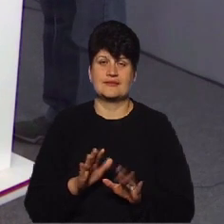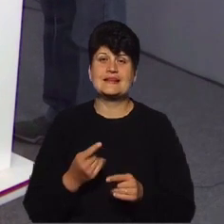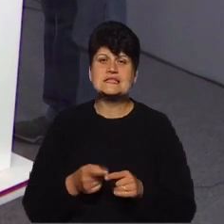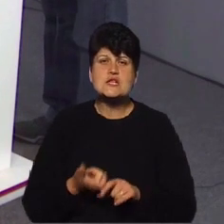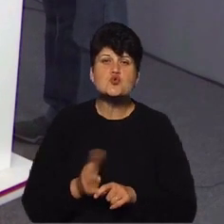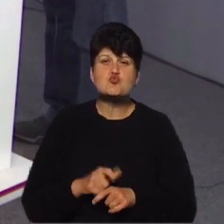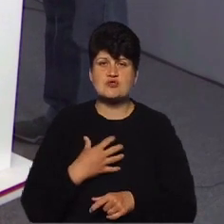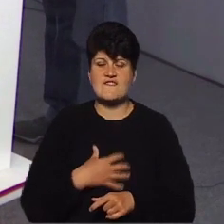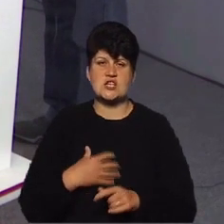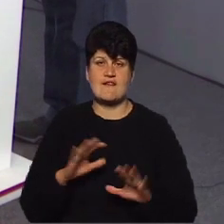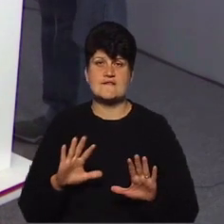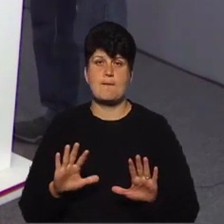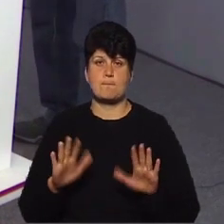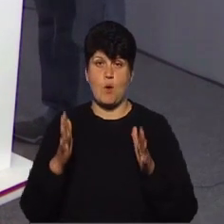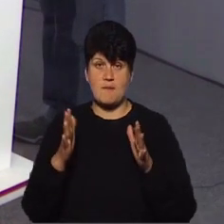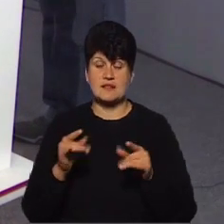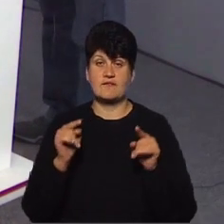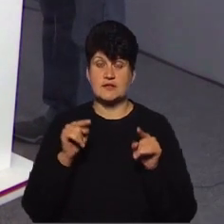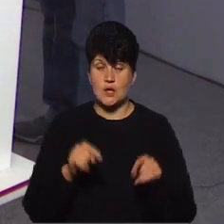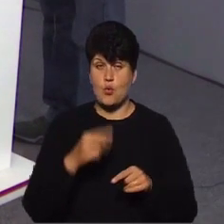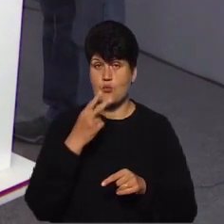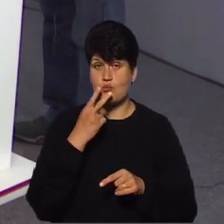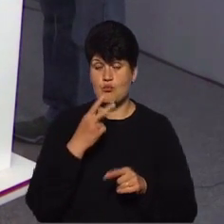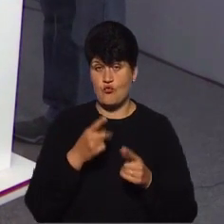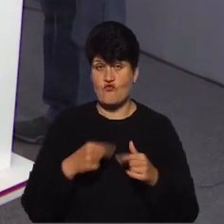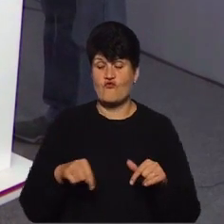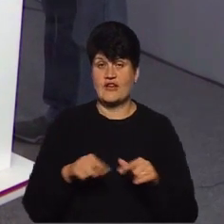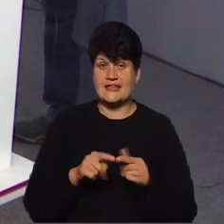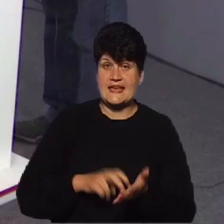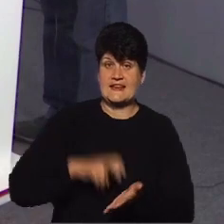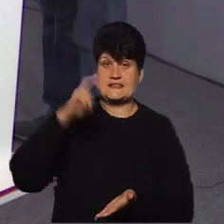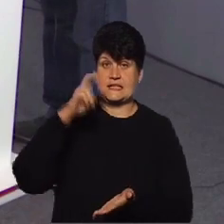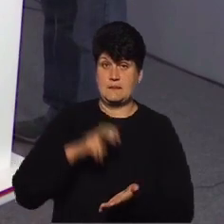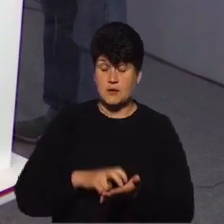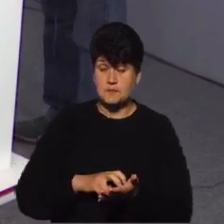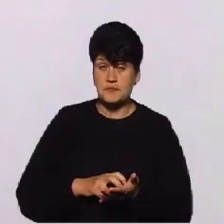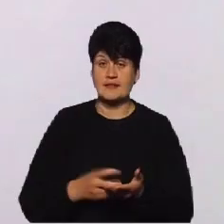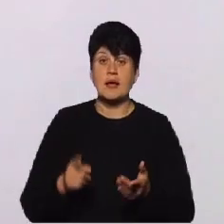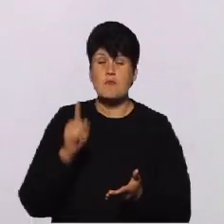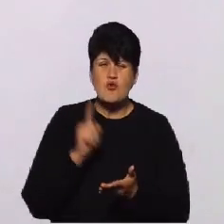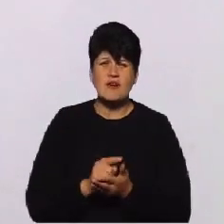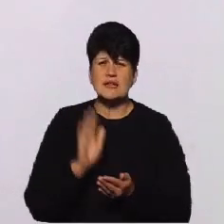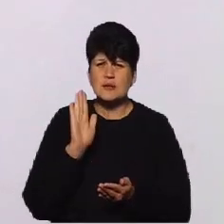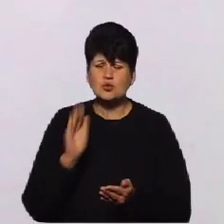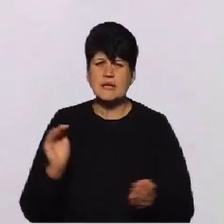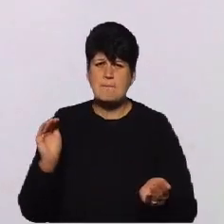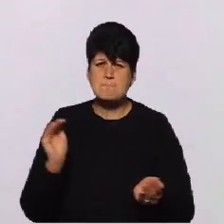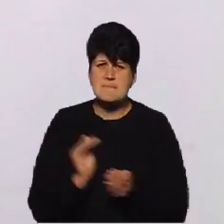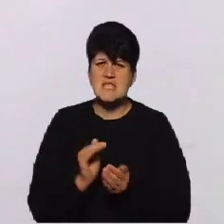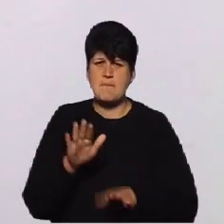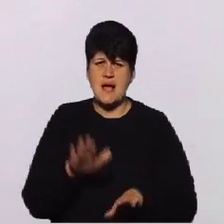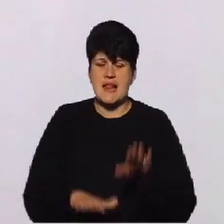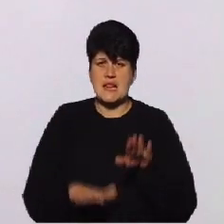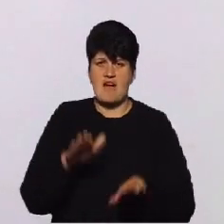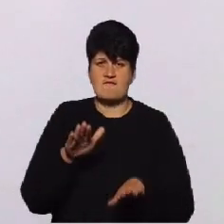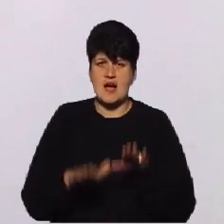момент в такому виді, як стрибки у висоту, де повинна бути мінімальна вага спортсмена і